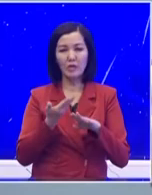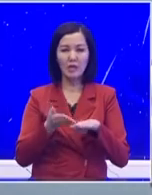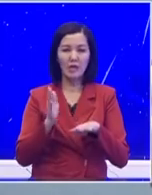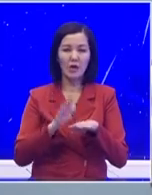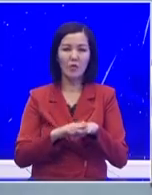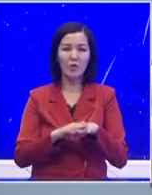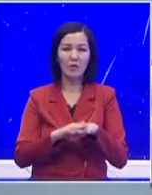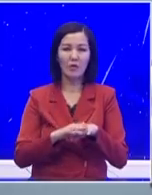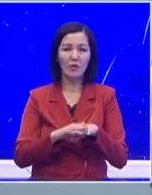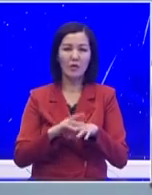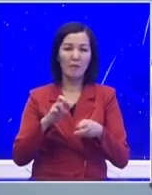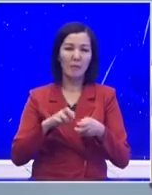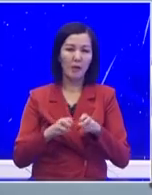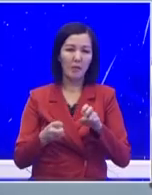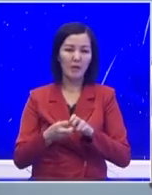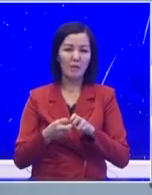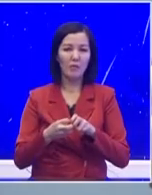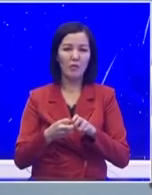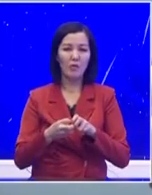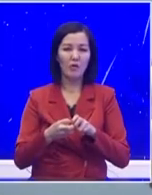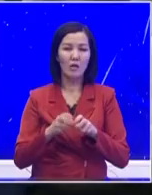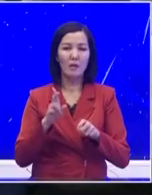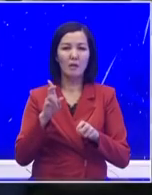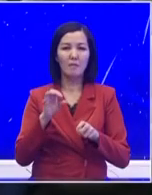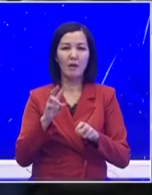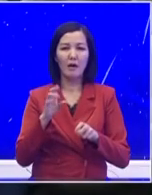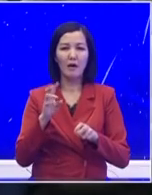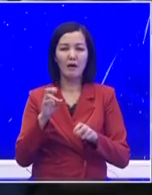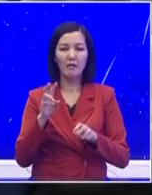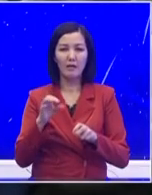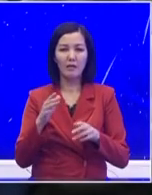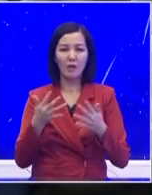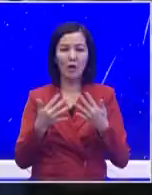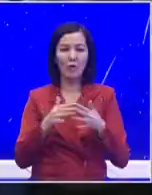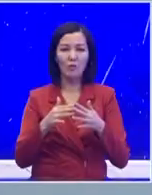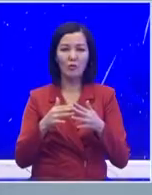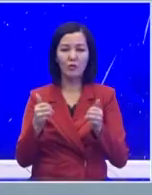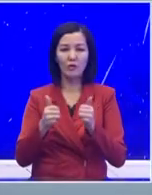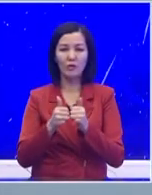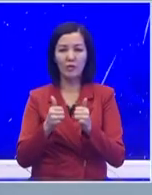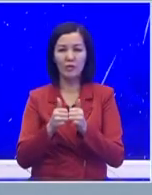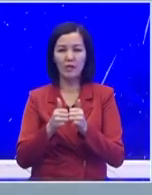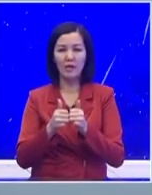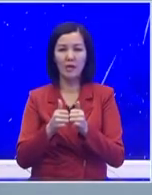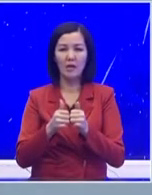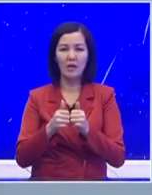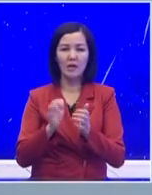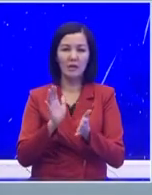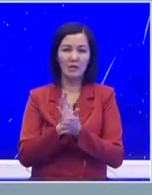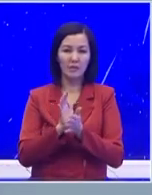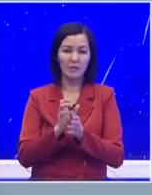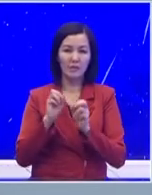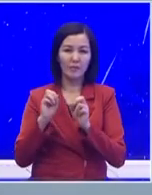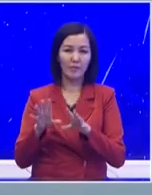рас. Бақанас ауылынан шыға берс, каналдың арғы беті ғой. Алматы облысының Іле ауданының территориясында тұрған мынау